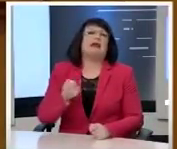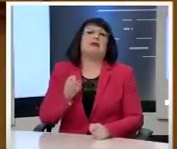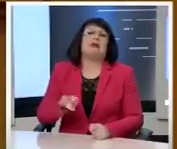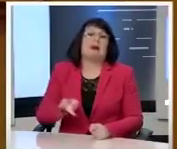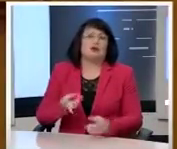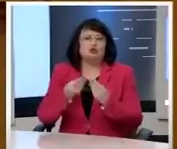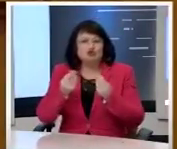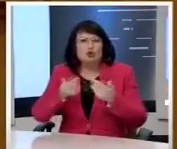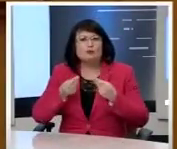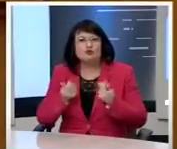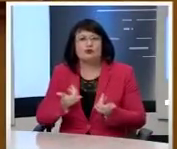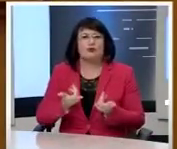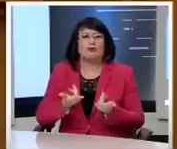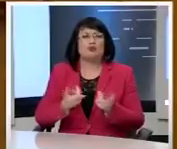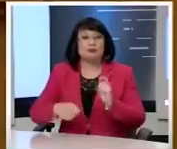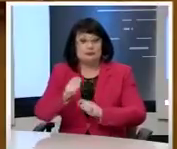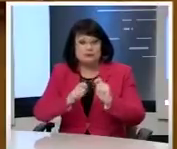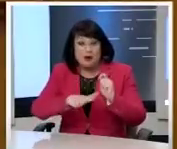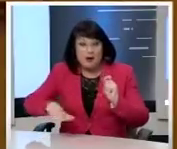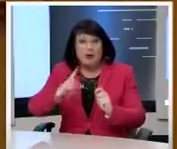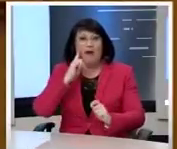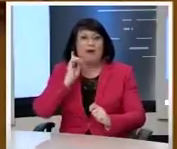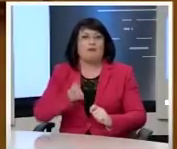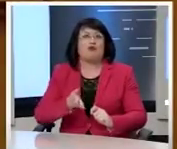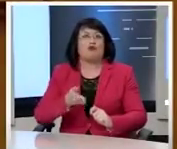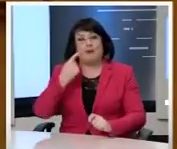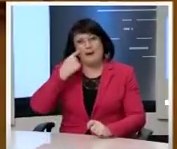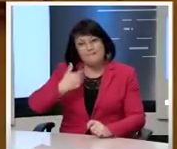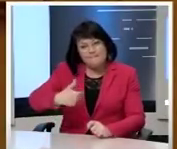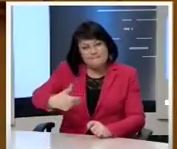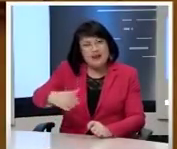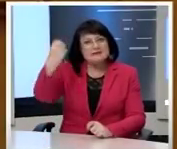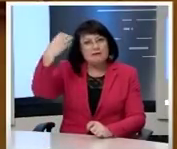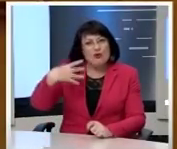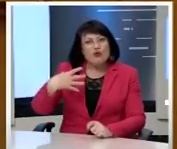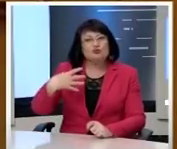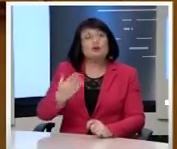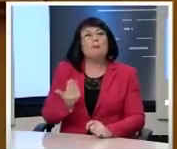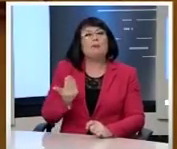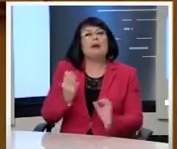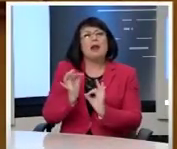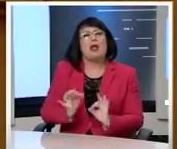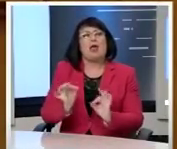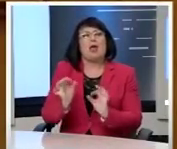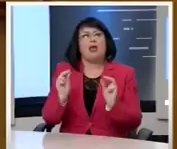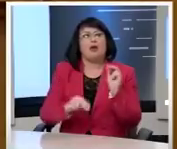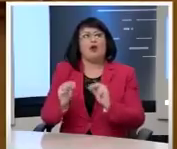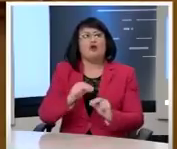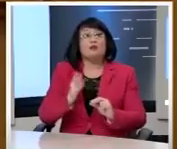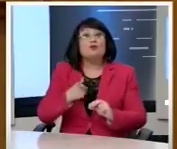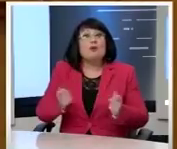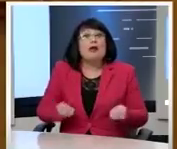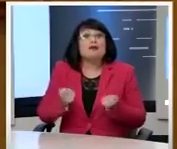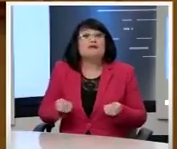Με ποιο τρόπο οι δυνατότητες που διαμορφώνονται, αυτό το ξέφωτο, όπως εμείς το λέγαμε και προεκλογικά, θα μπορέσουμε να τα